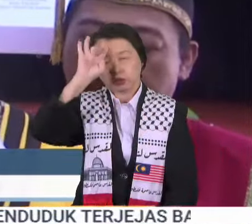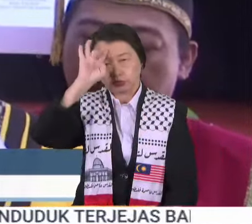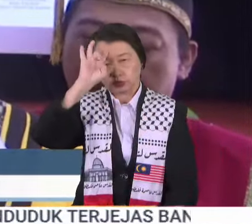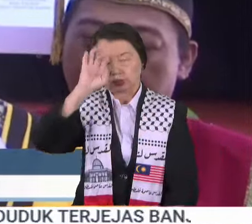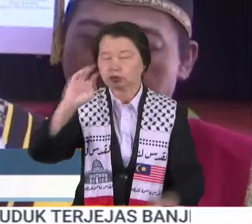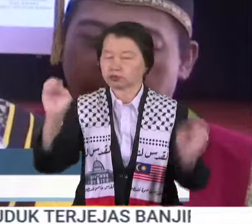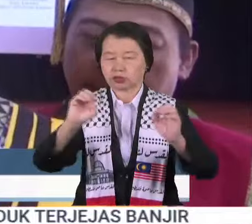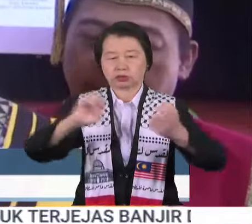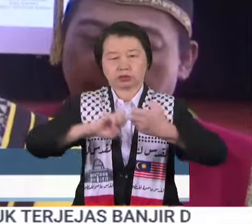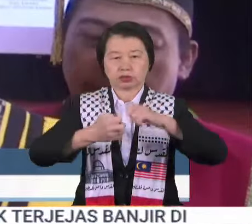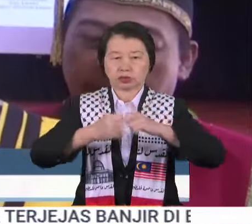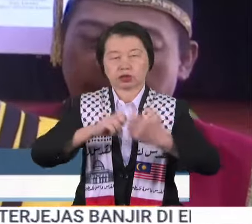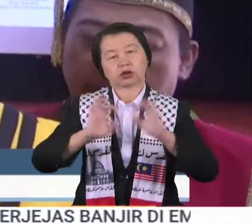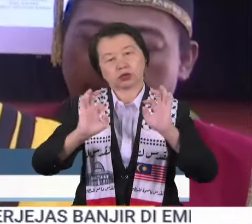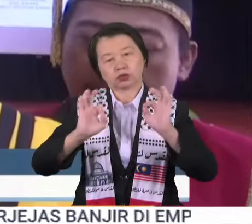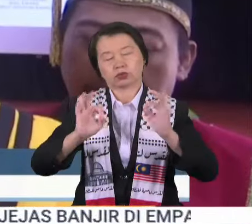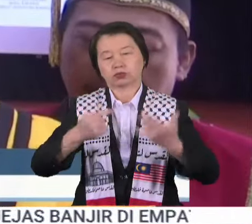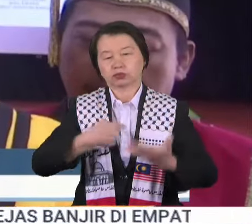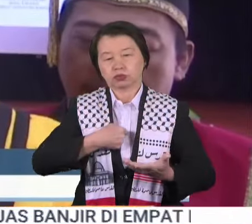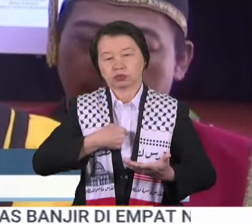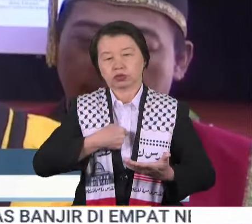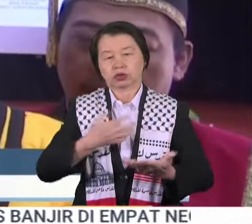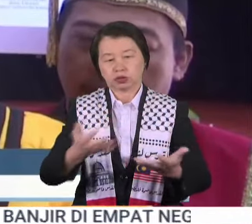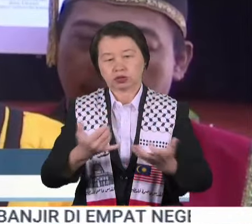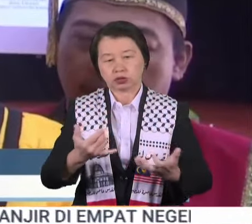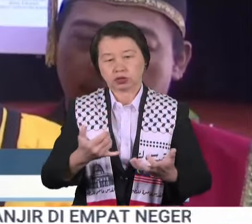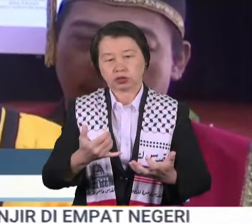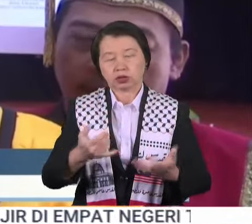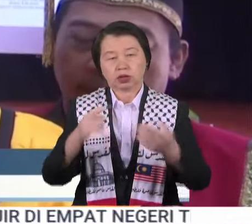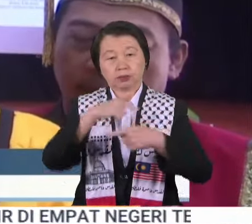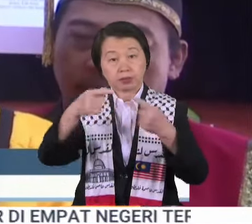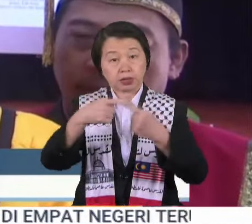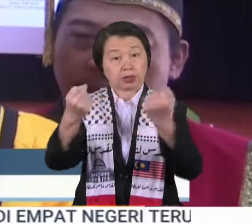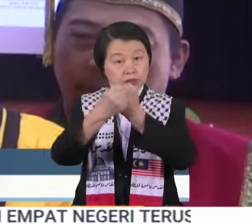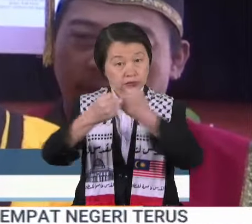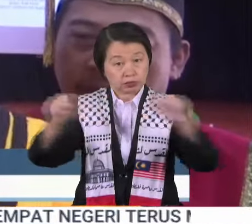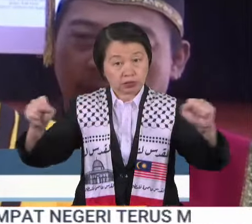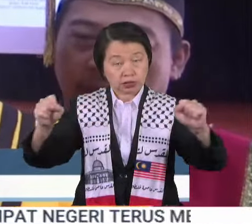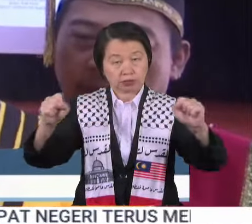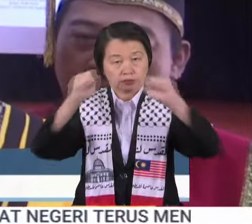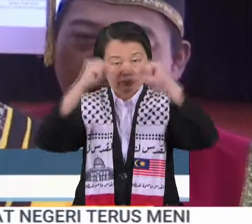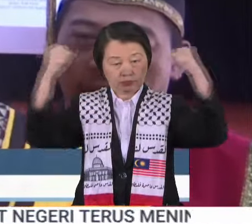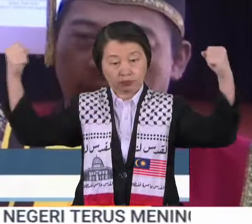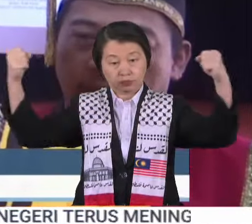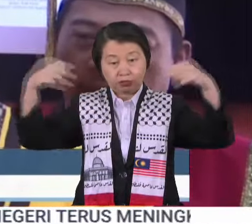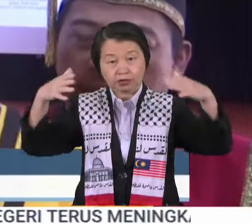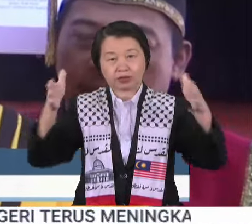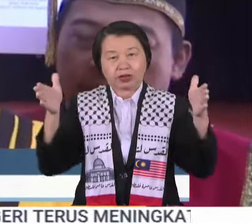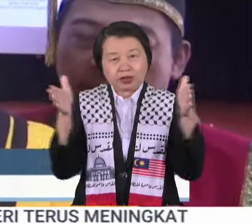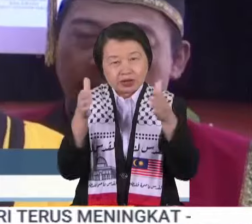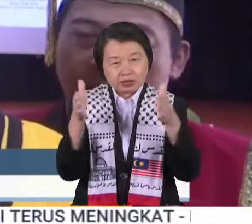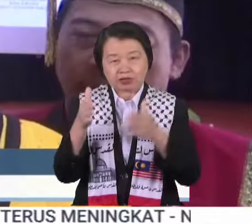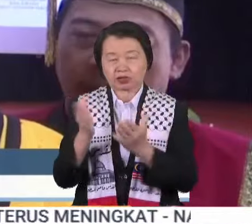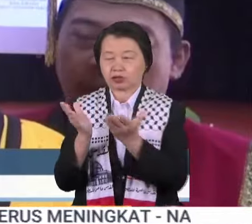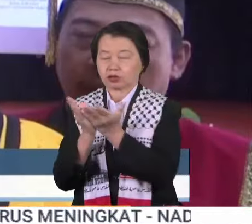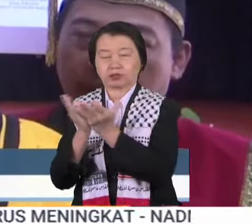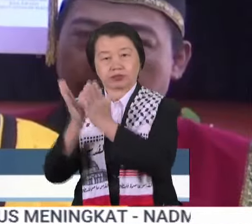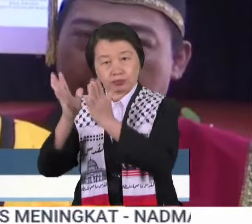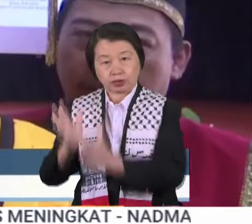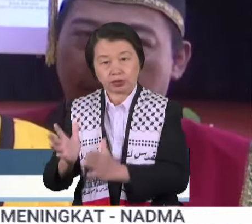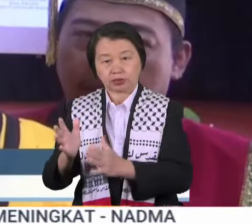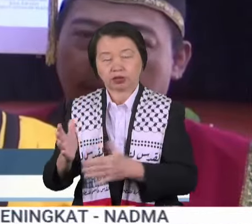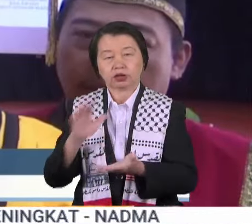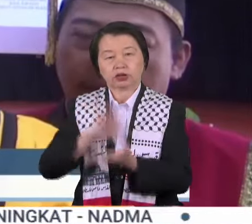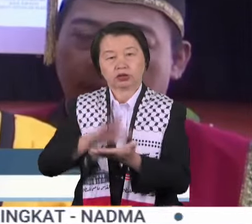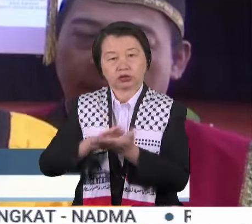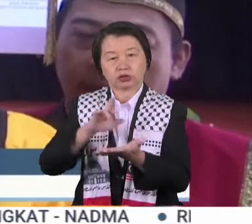dan setelah ini pasaran in siap nanti insya-allah dapatlah pelajar-pelajar di ada